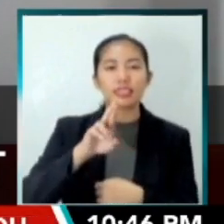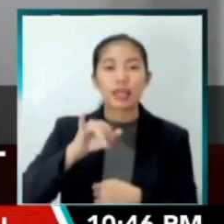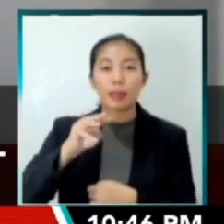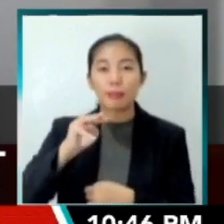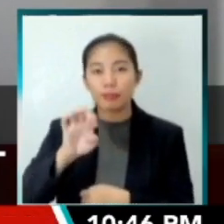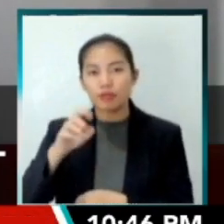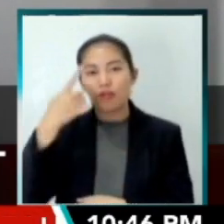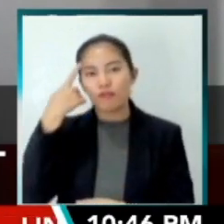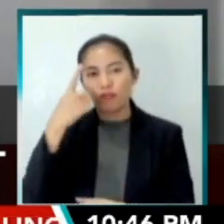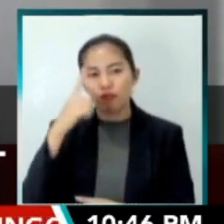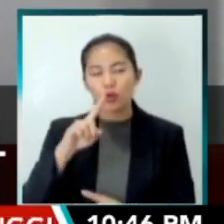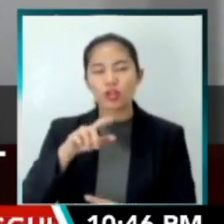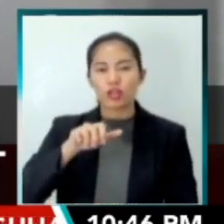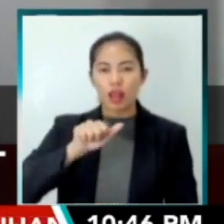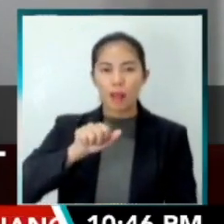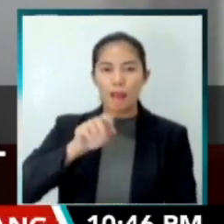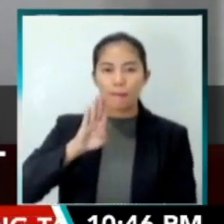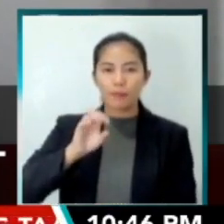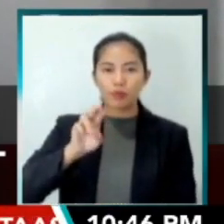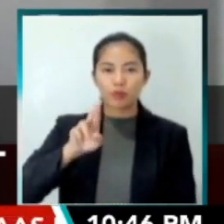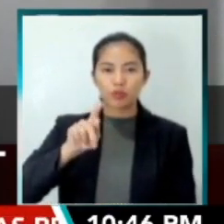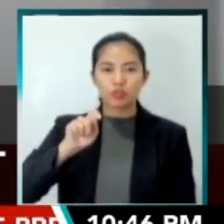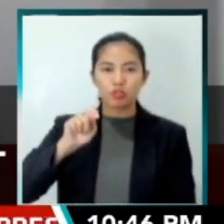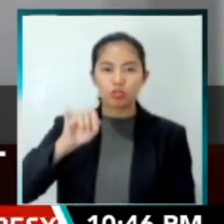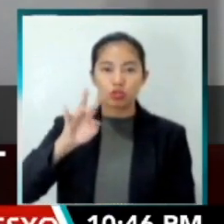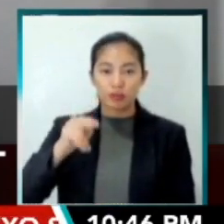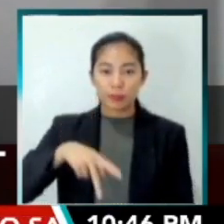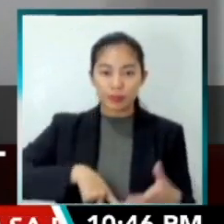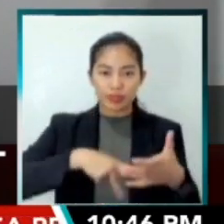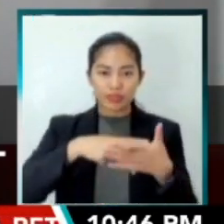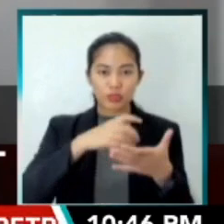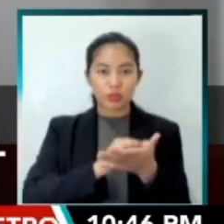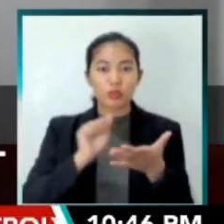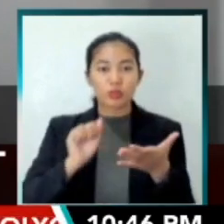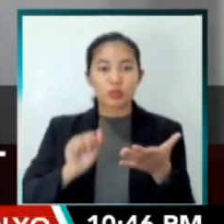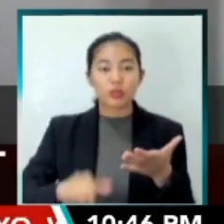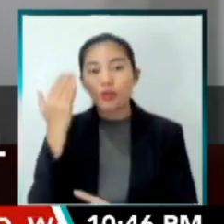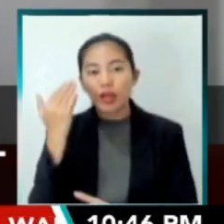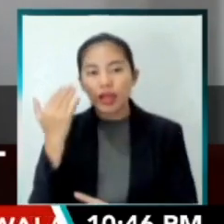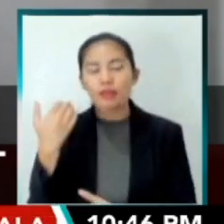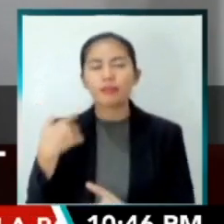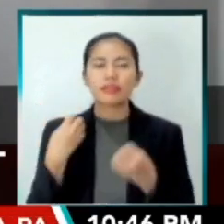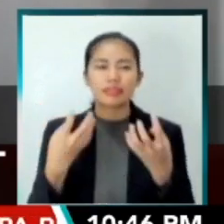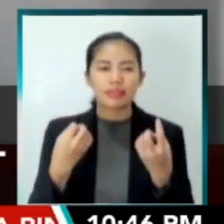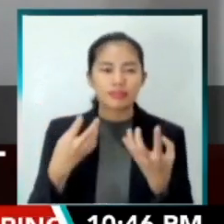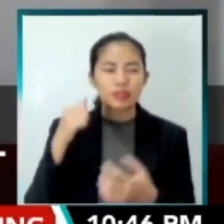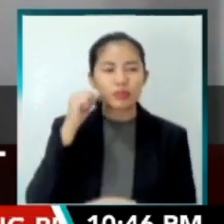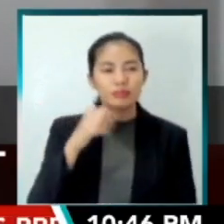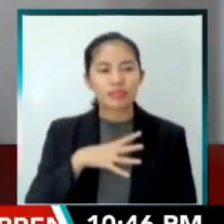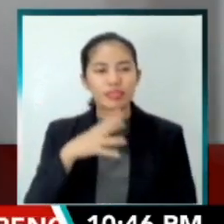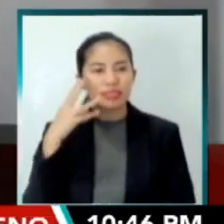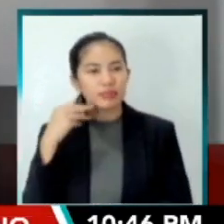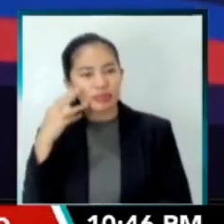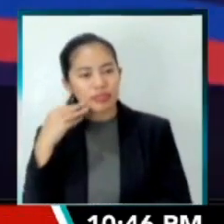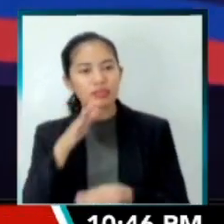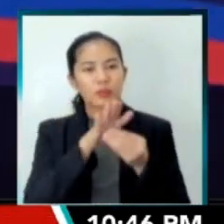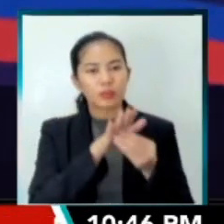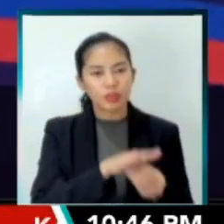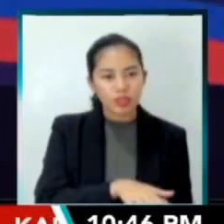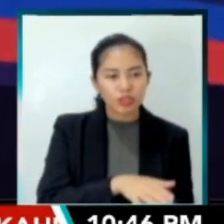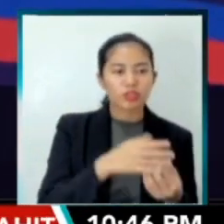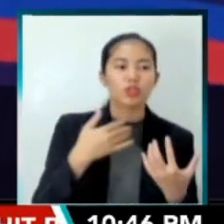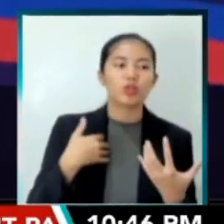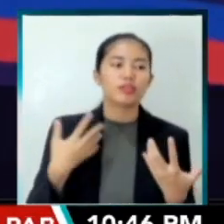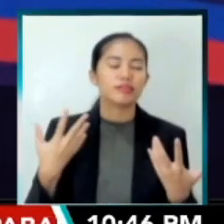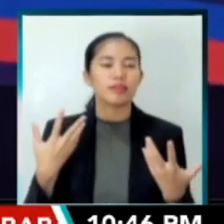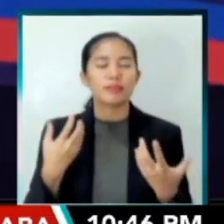buhay sa patagong sistema ng pagpapa-abort dala ng takot na maparusahan o makulong. Sa e-rally ng